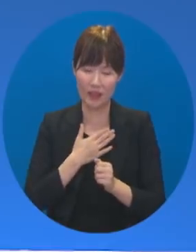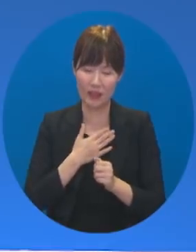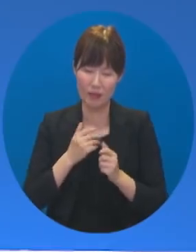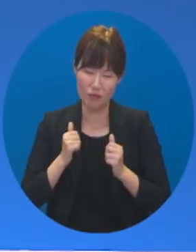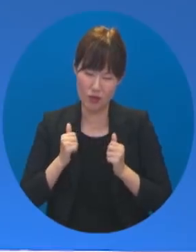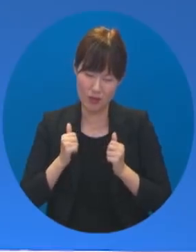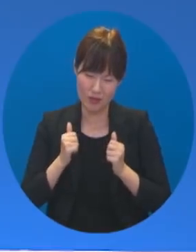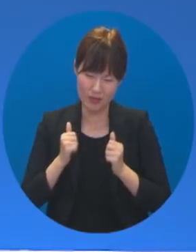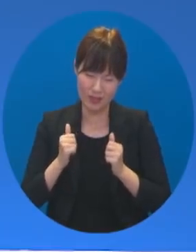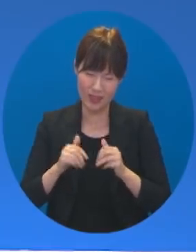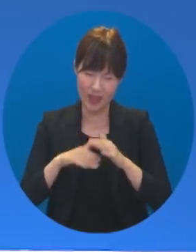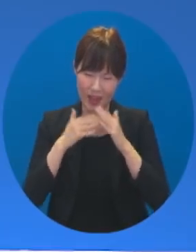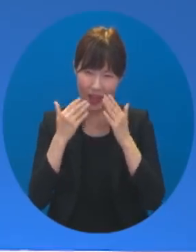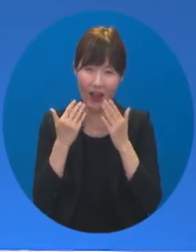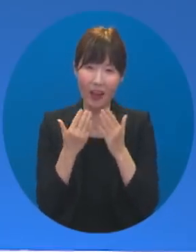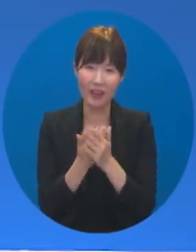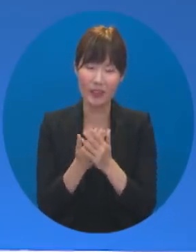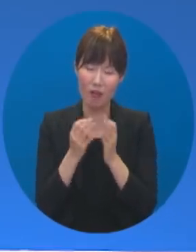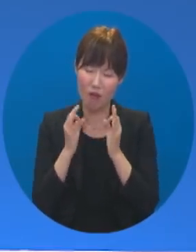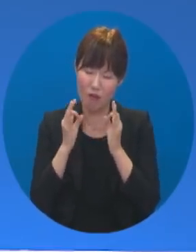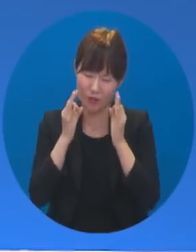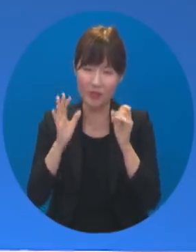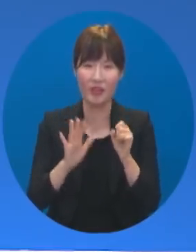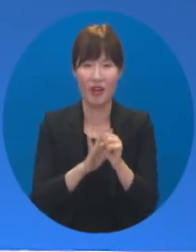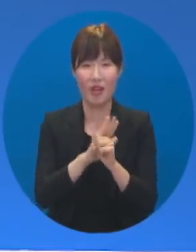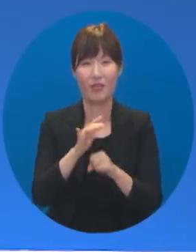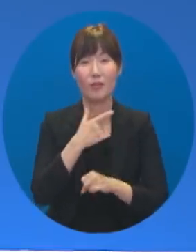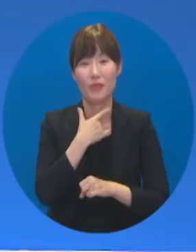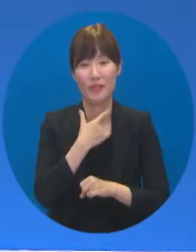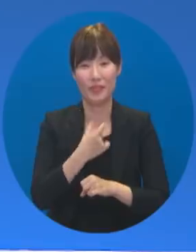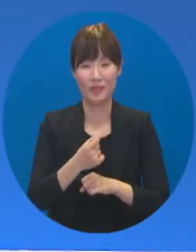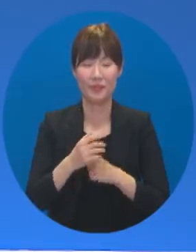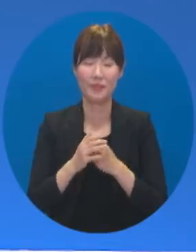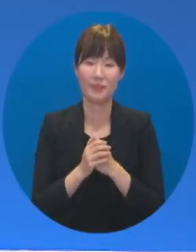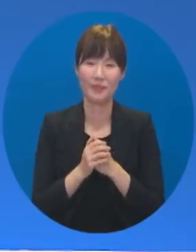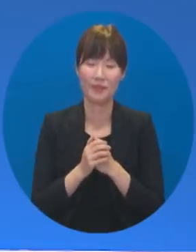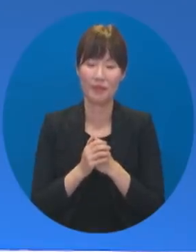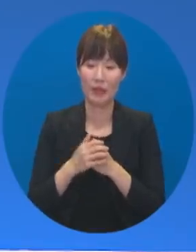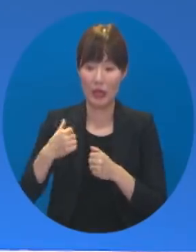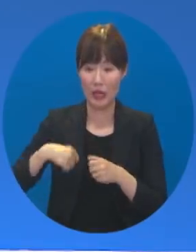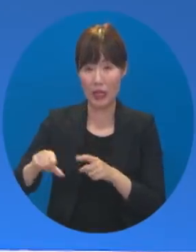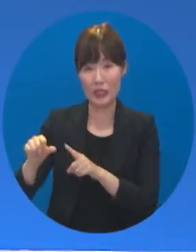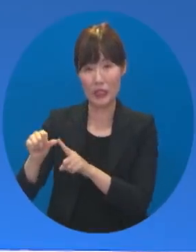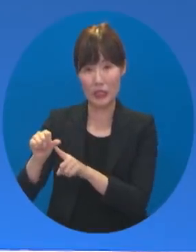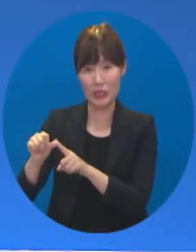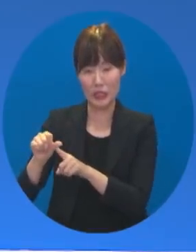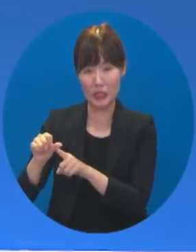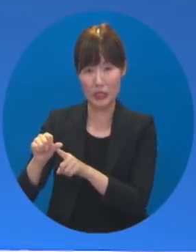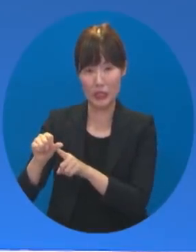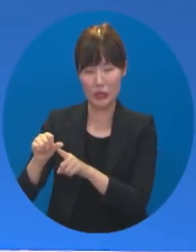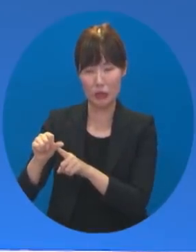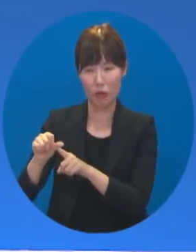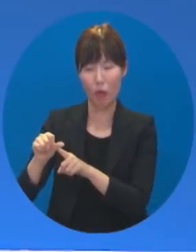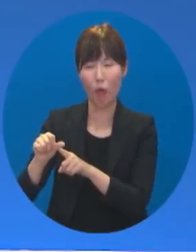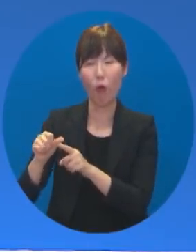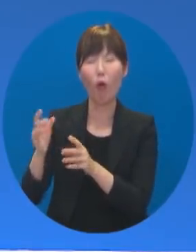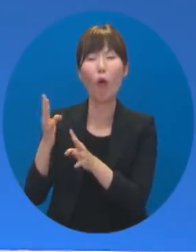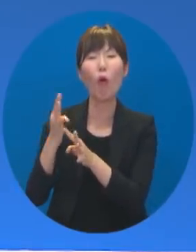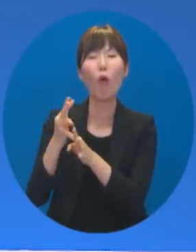내가 사랑해야 되겠다. 그리고 원기의 시간이 언제까지인지